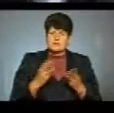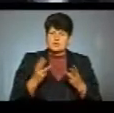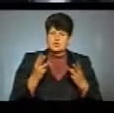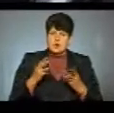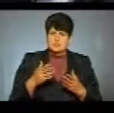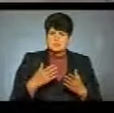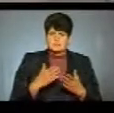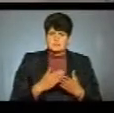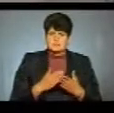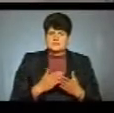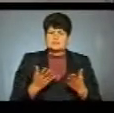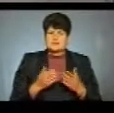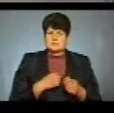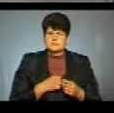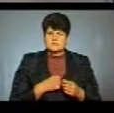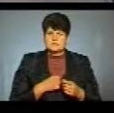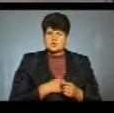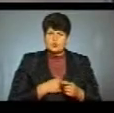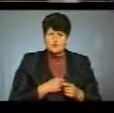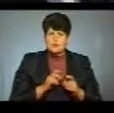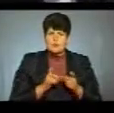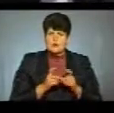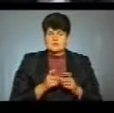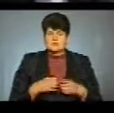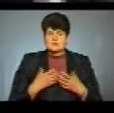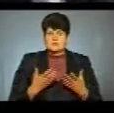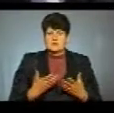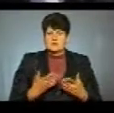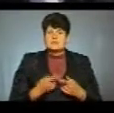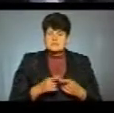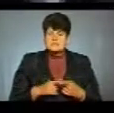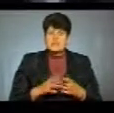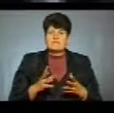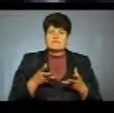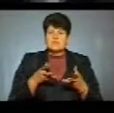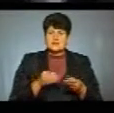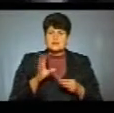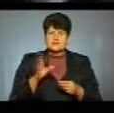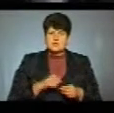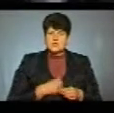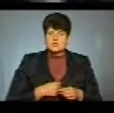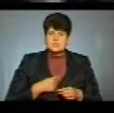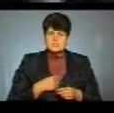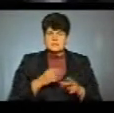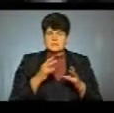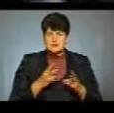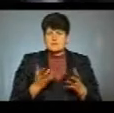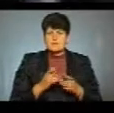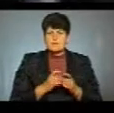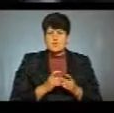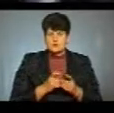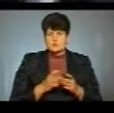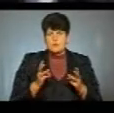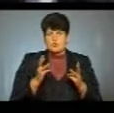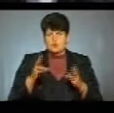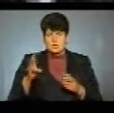інколи, от, з яким злом вони борються і страхом. Дракон – це втілення всього зла та всієї небезпеки, з яким борються